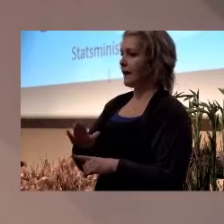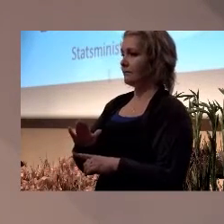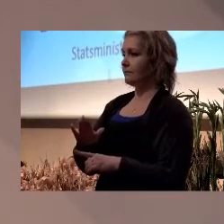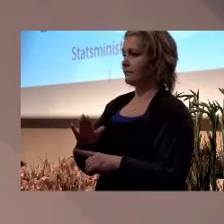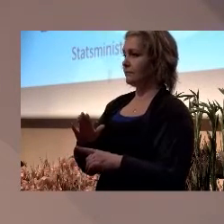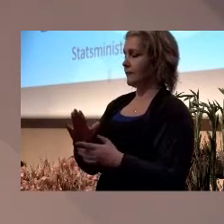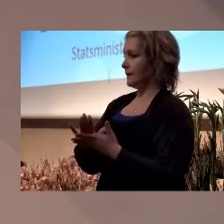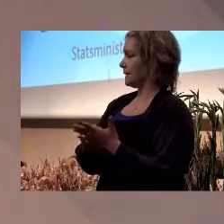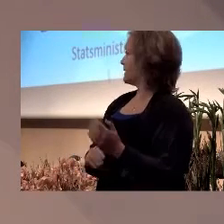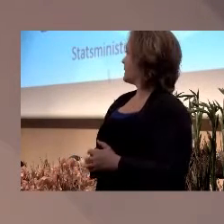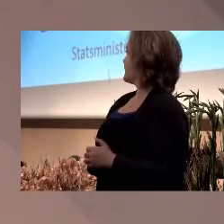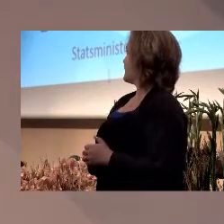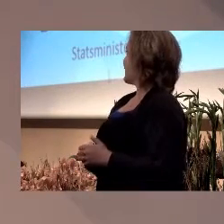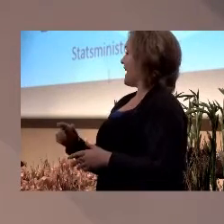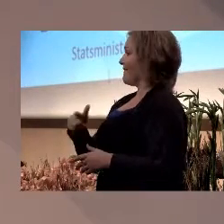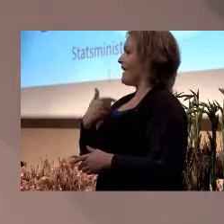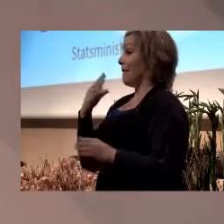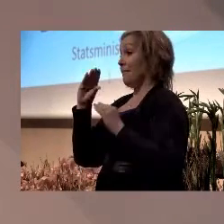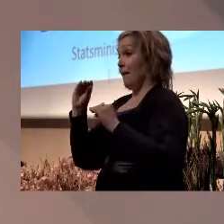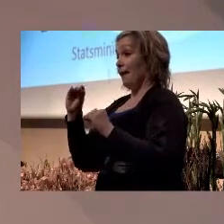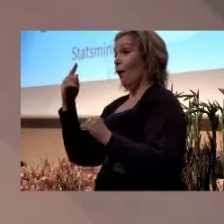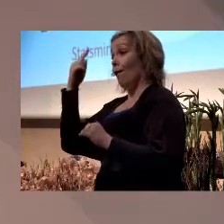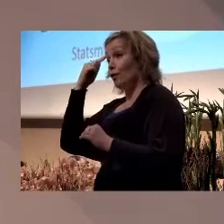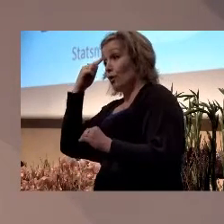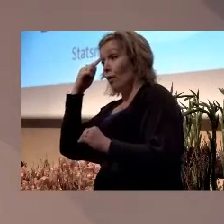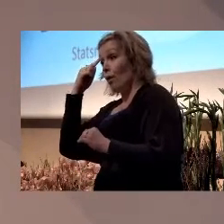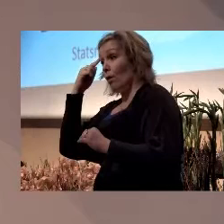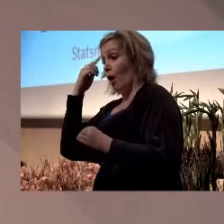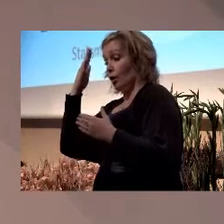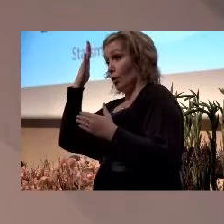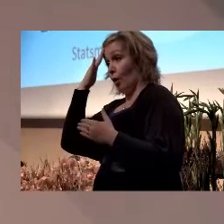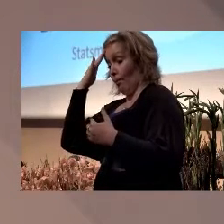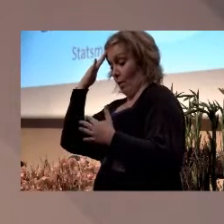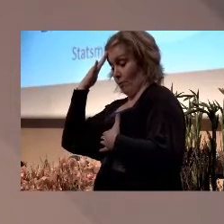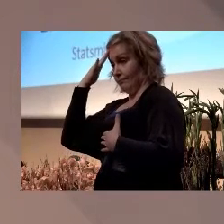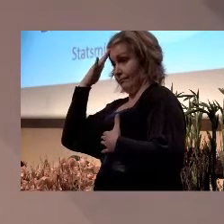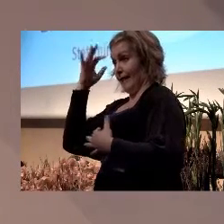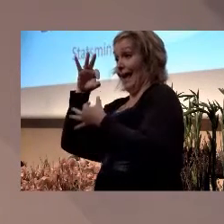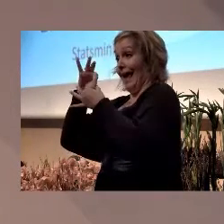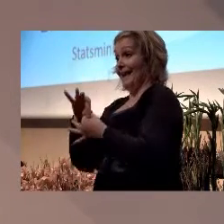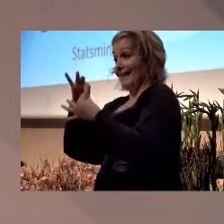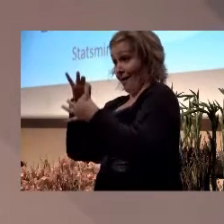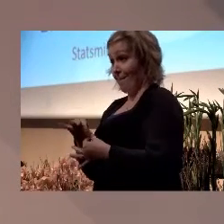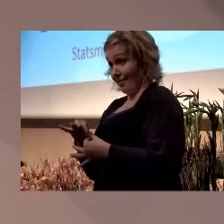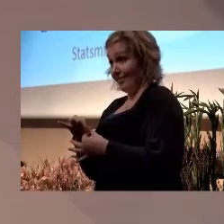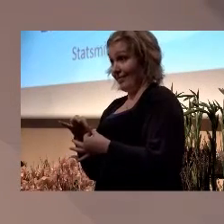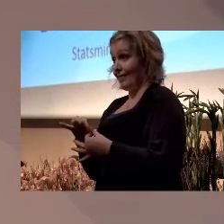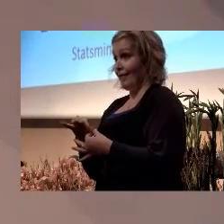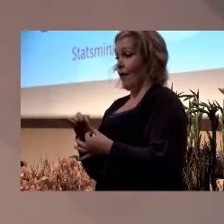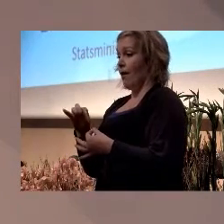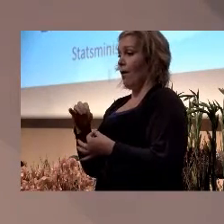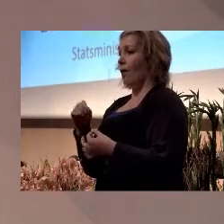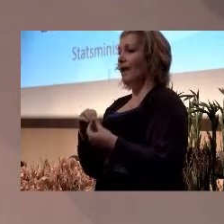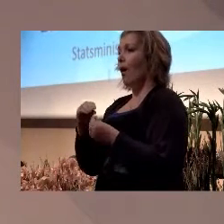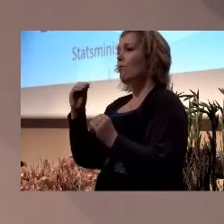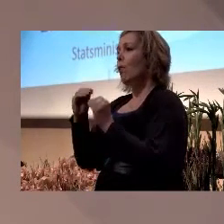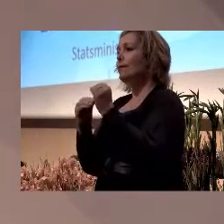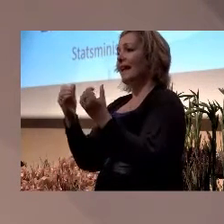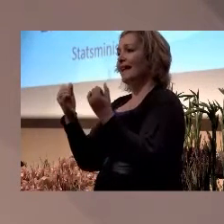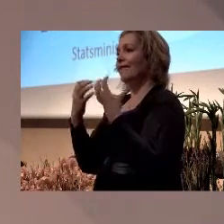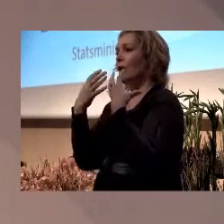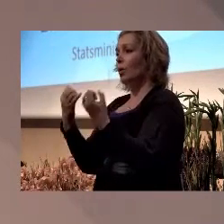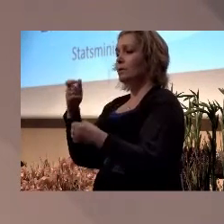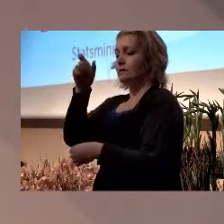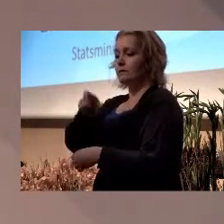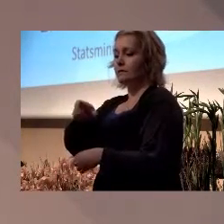helsetjenester. Vi er blitt bedre til å forstå at kropp og hode henger sammen, at mobilisere kreften hos det